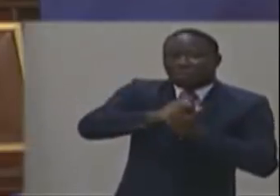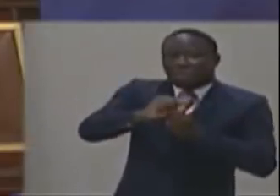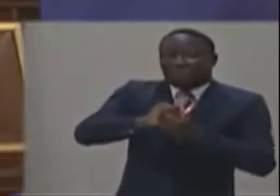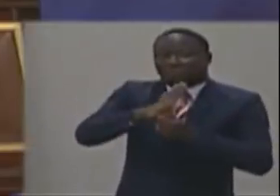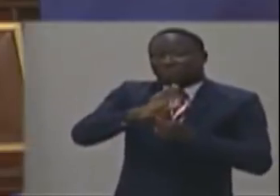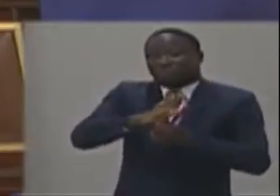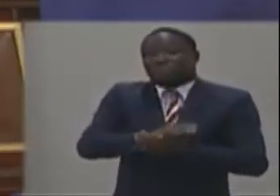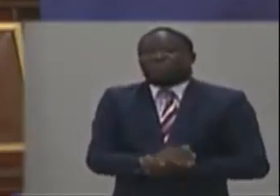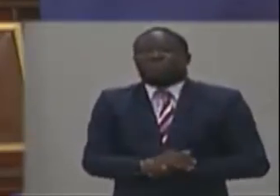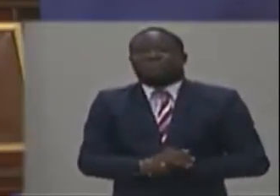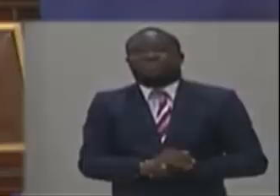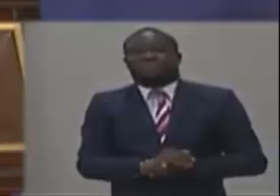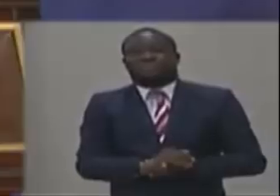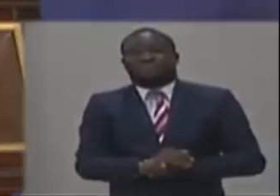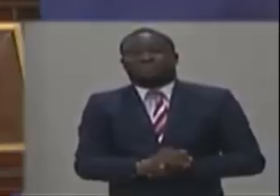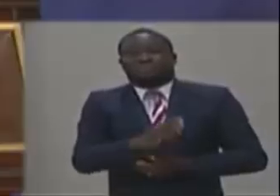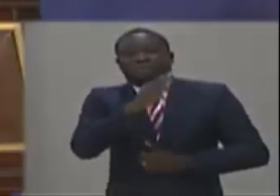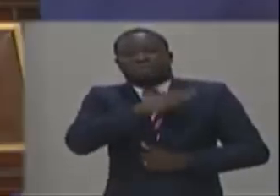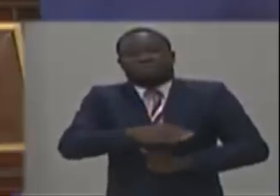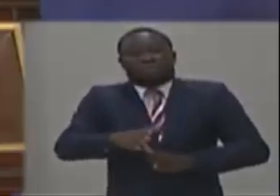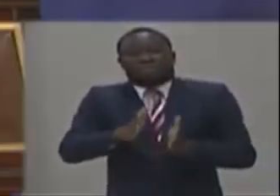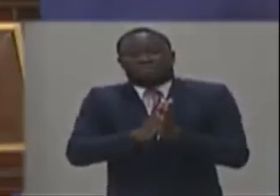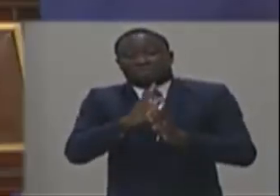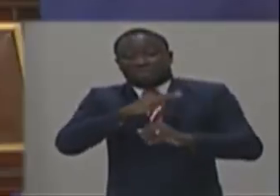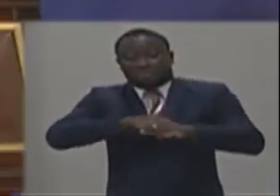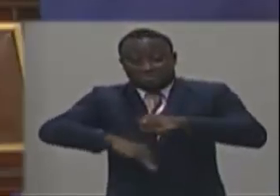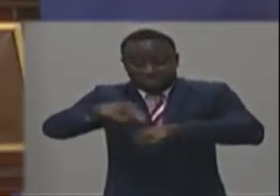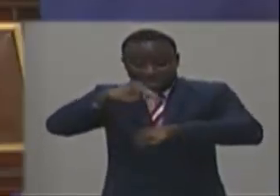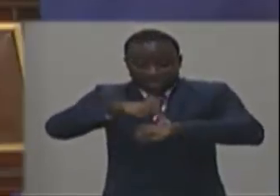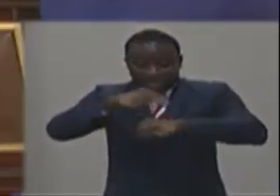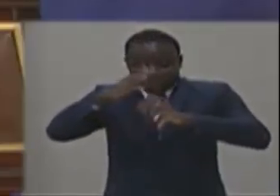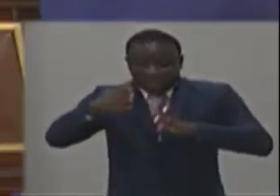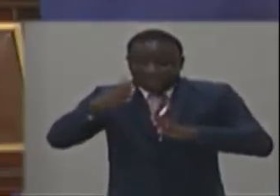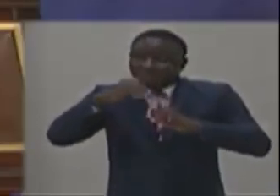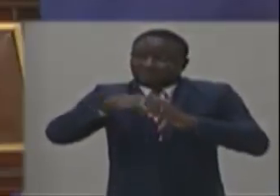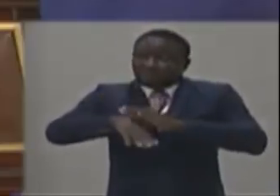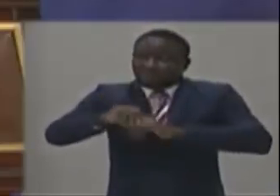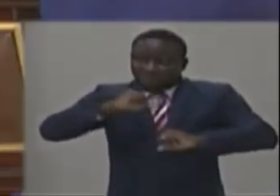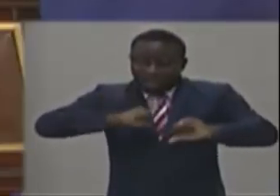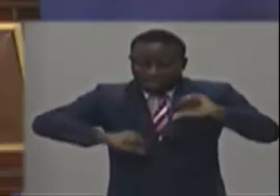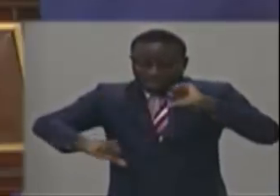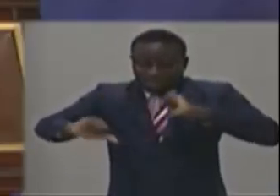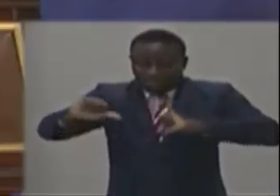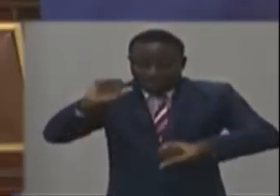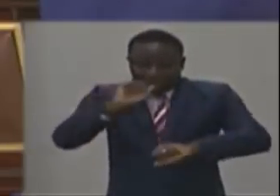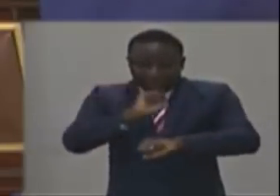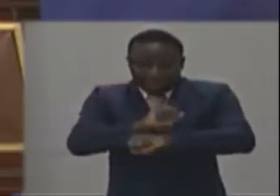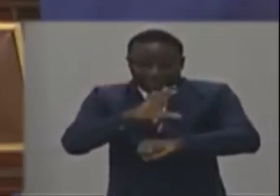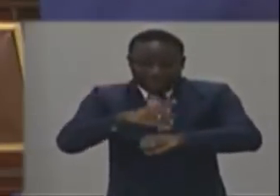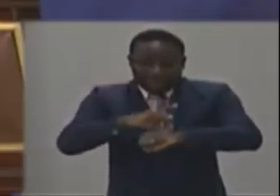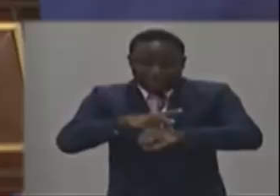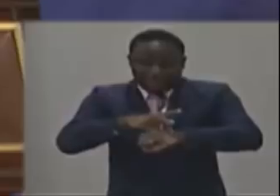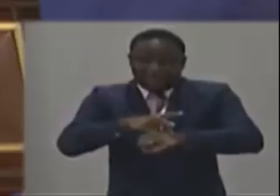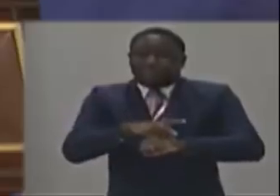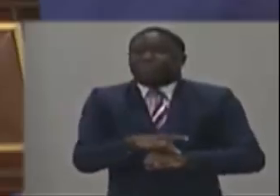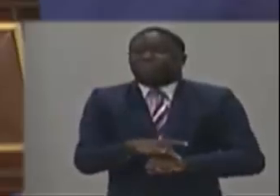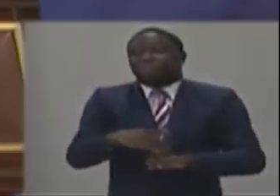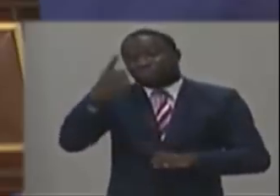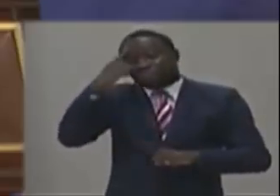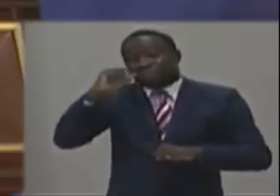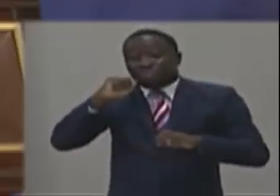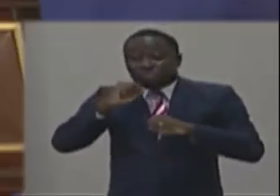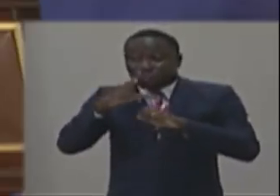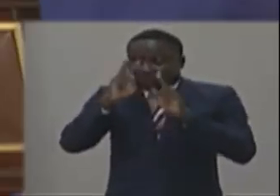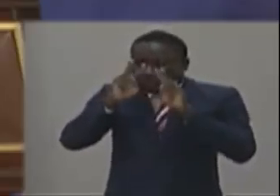passé. Je profite des ministres dans l'activité de labourage ça qu'elle commence à. Pour